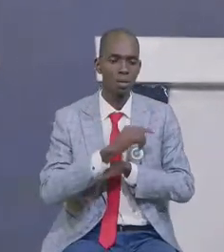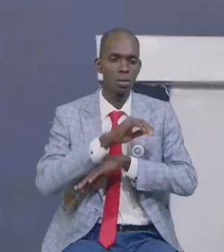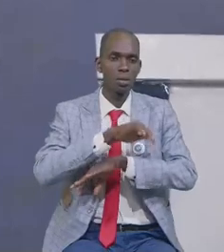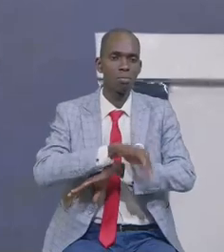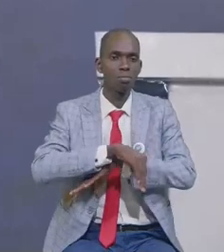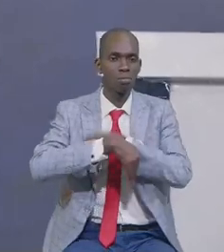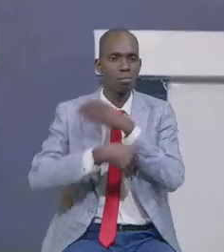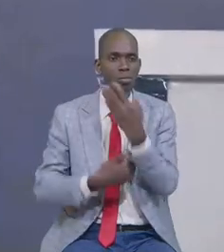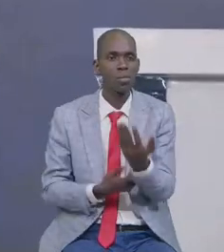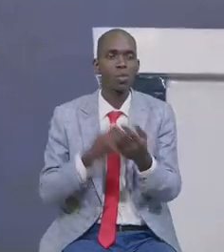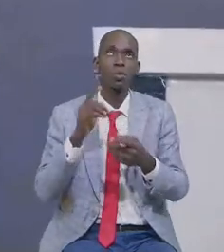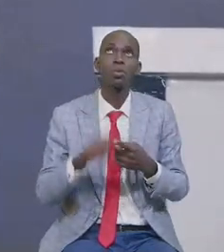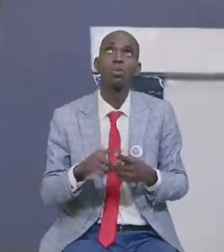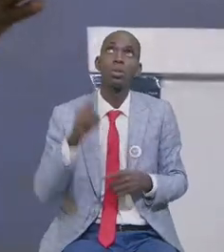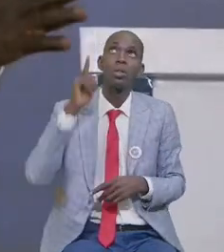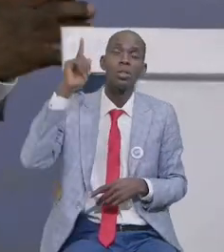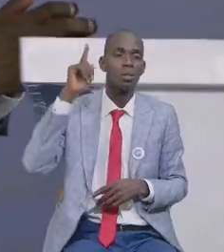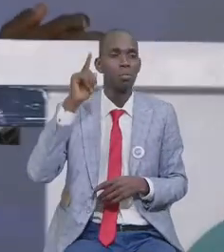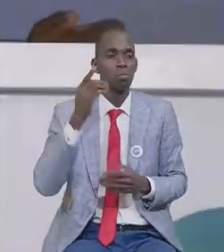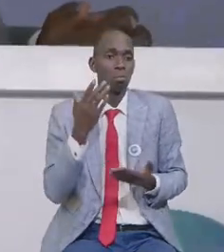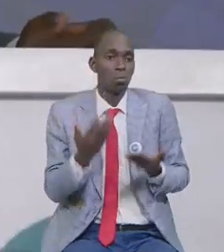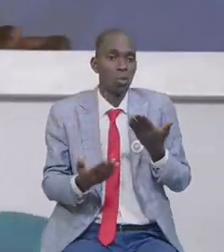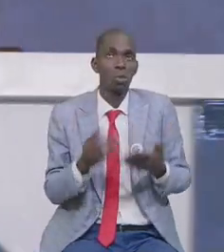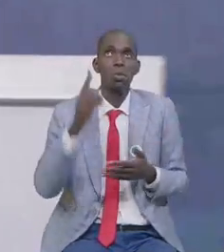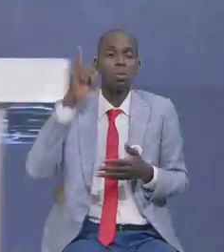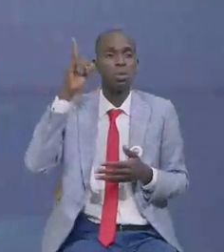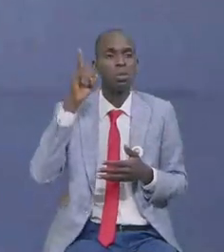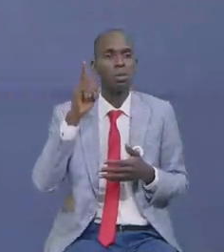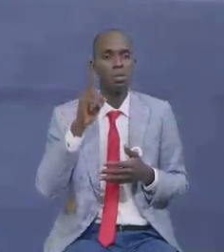Et tardera-t-il à leur égard?